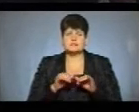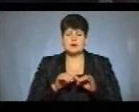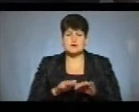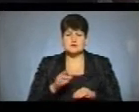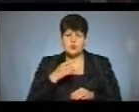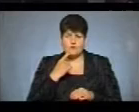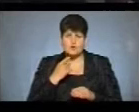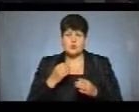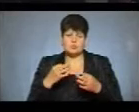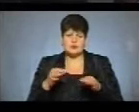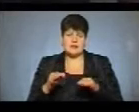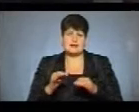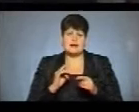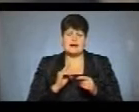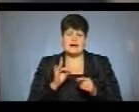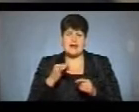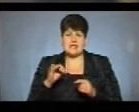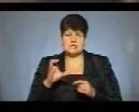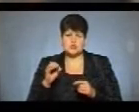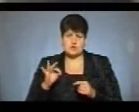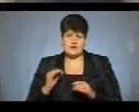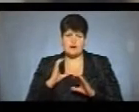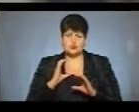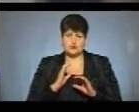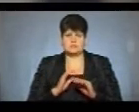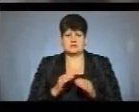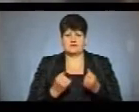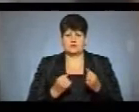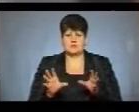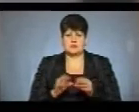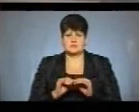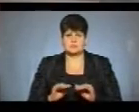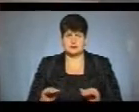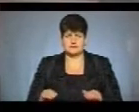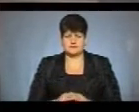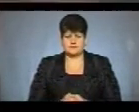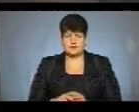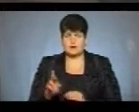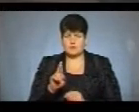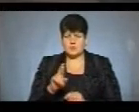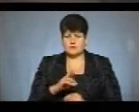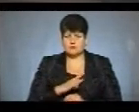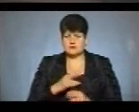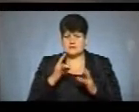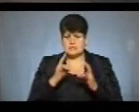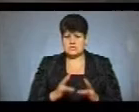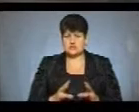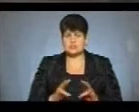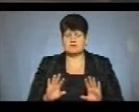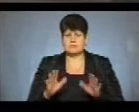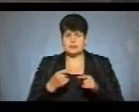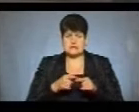каже, пропускають рейсові автобуси і автомобілі з дітьми. Чоловік розповів, чому перекривають дорогу. В п'ятницю у нас був трагічний випадок на цій